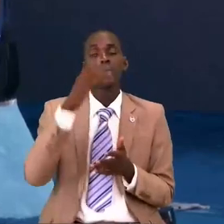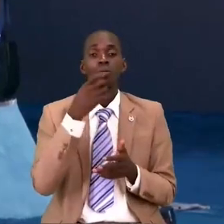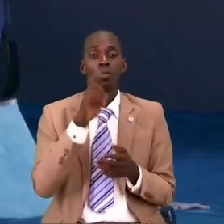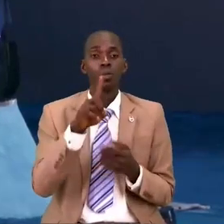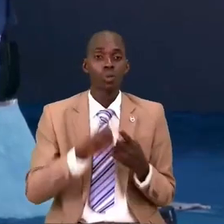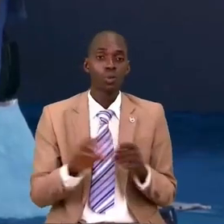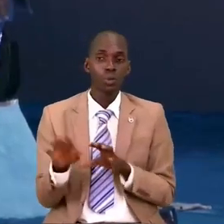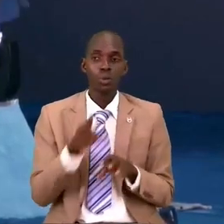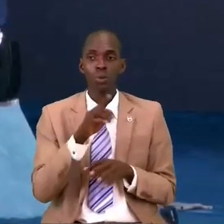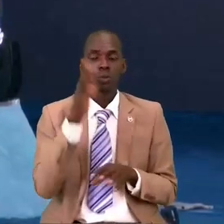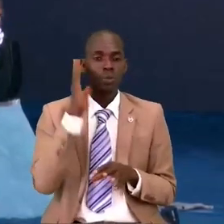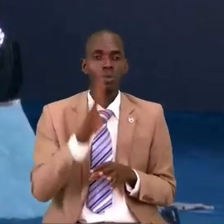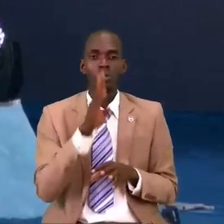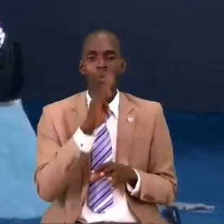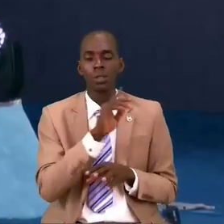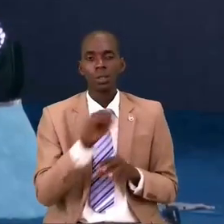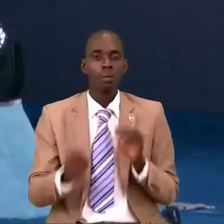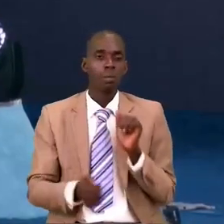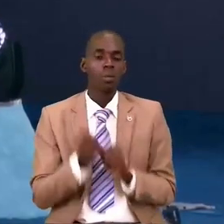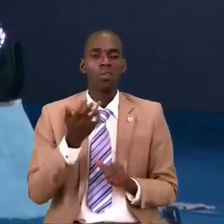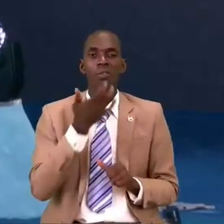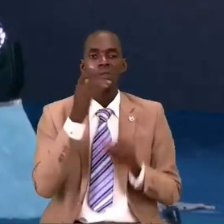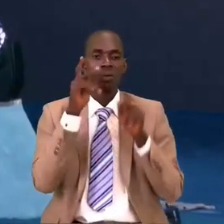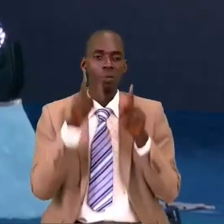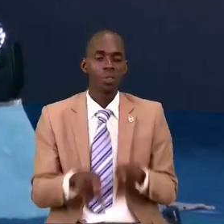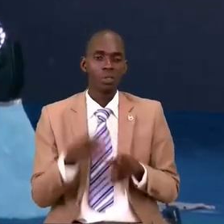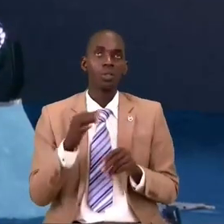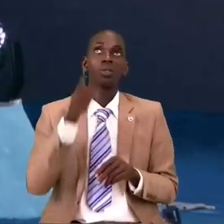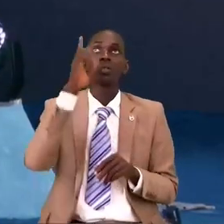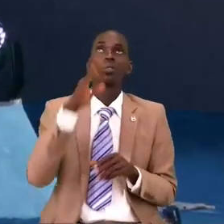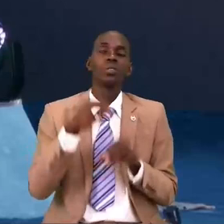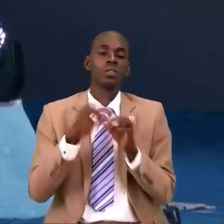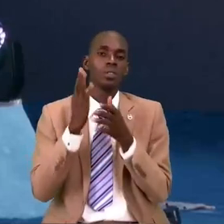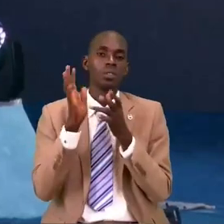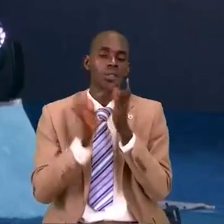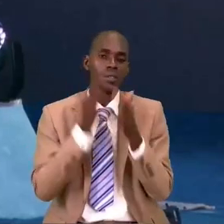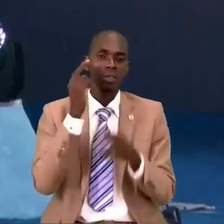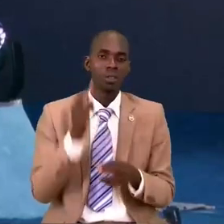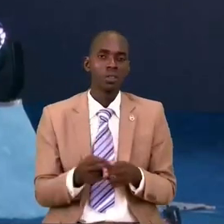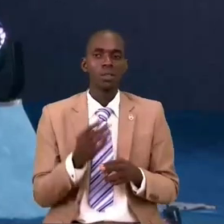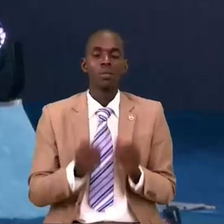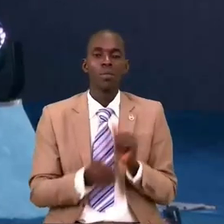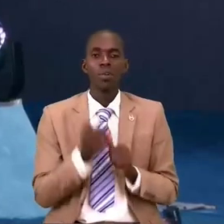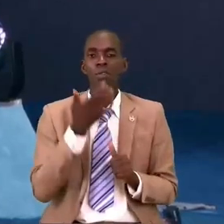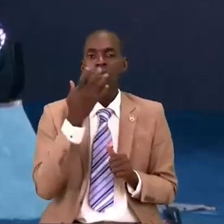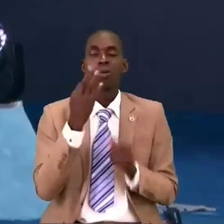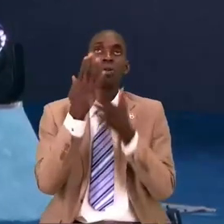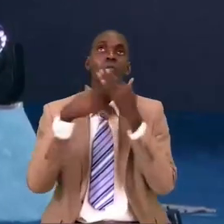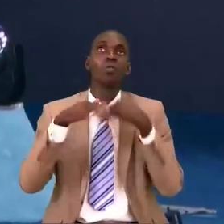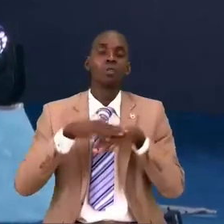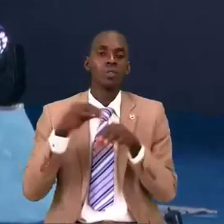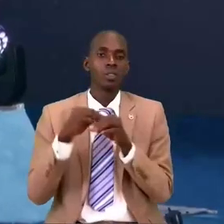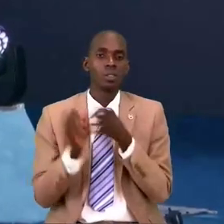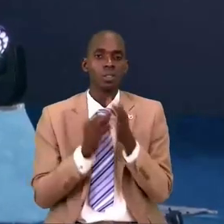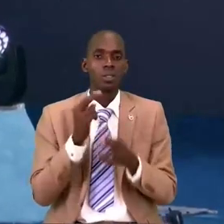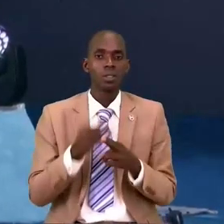ciel. Alors, il pourra te parler et dire, je suis avec toi. Et toute la foi dont